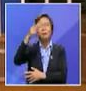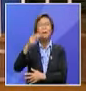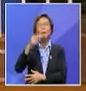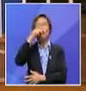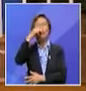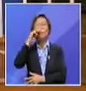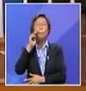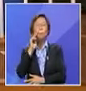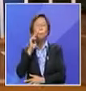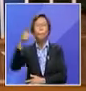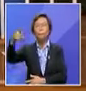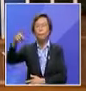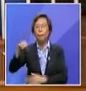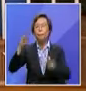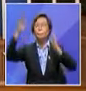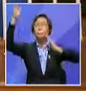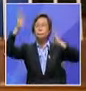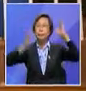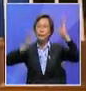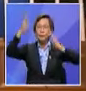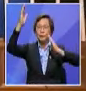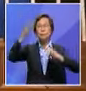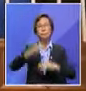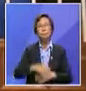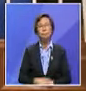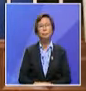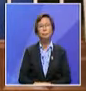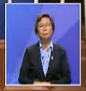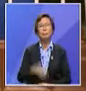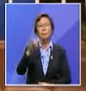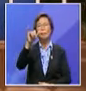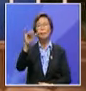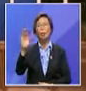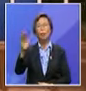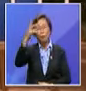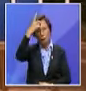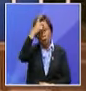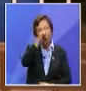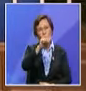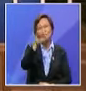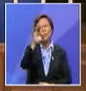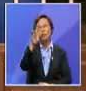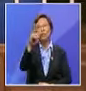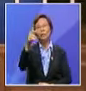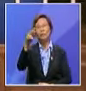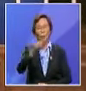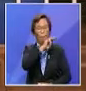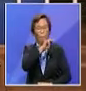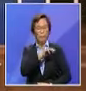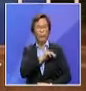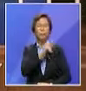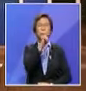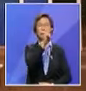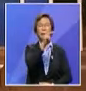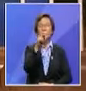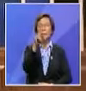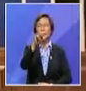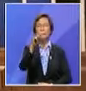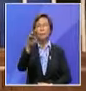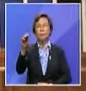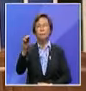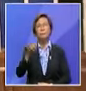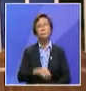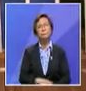Mohd Yassin, Perdana Menteri Malaysia. Yang Berhormat Datuk Saifuddin bin Abdullah, Menteri Komunikasi dan